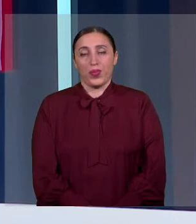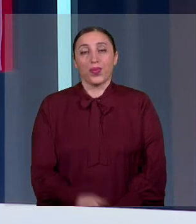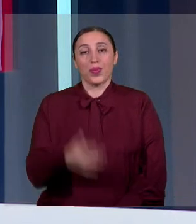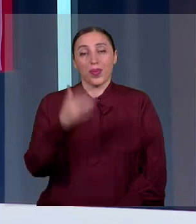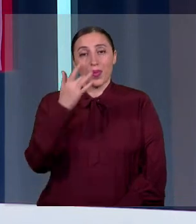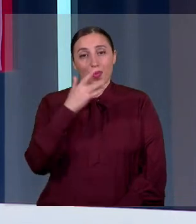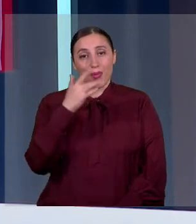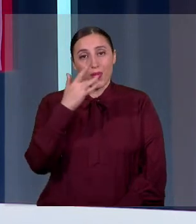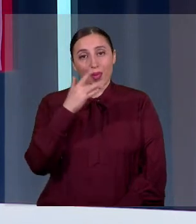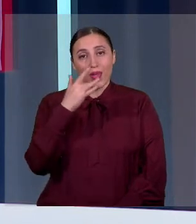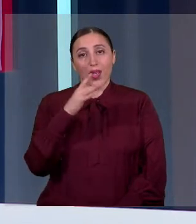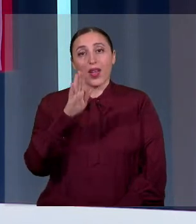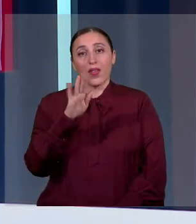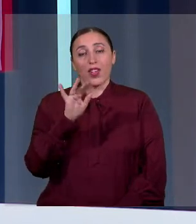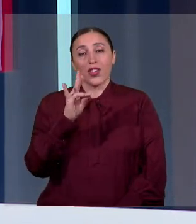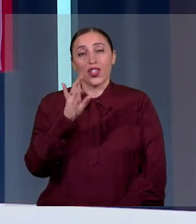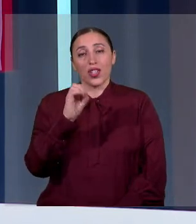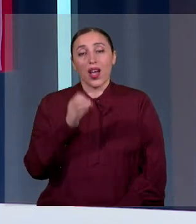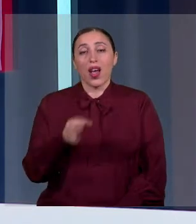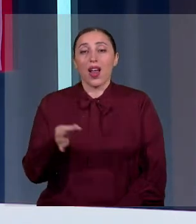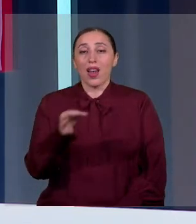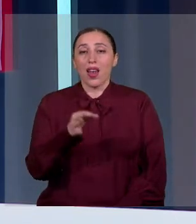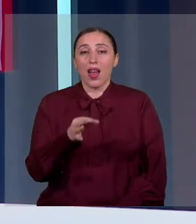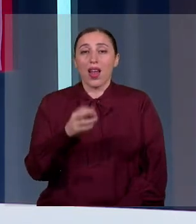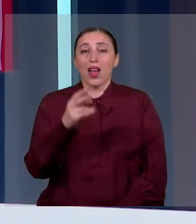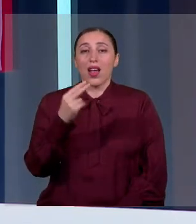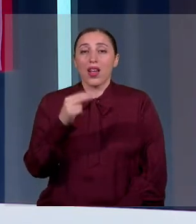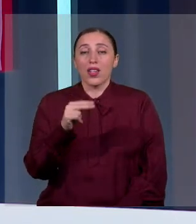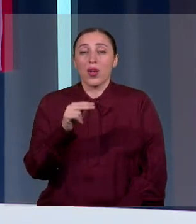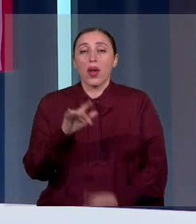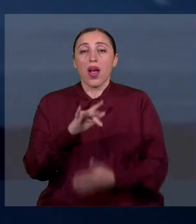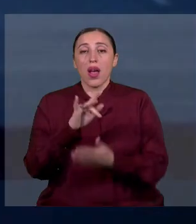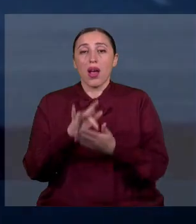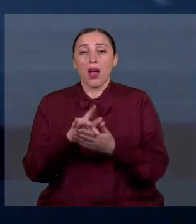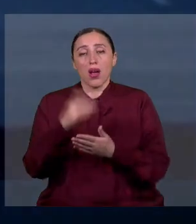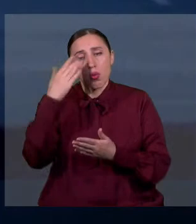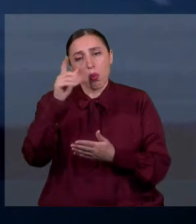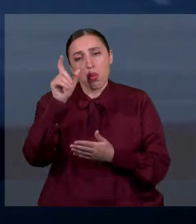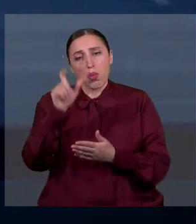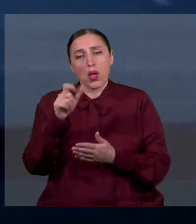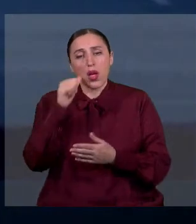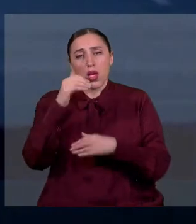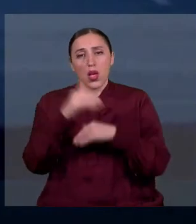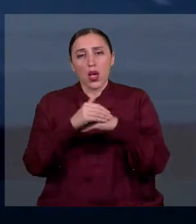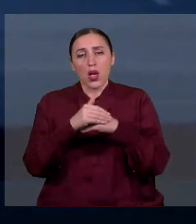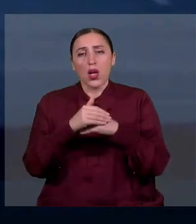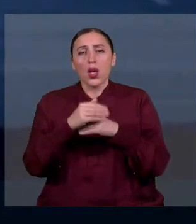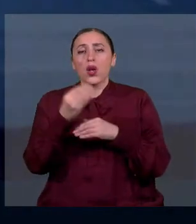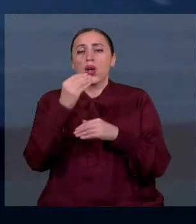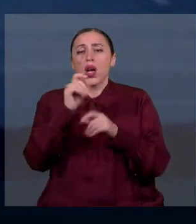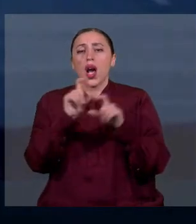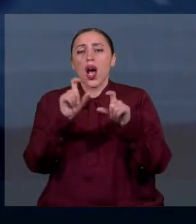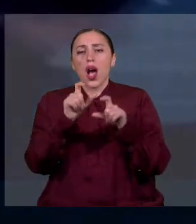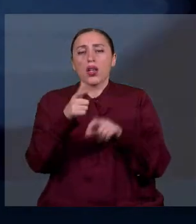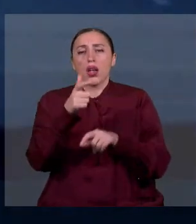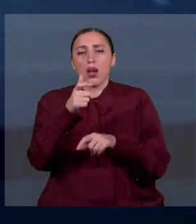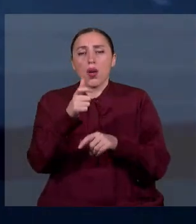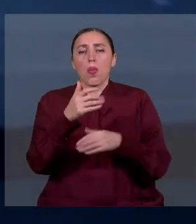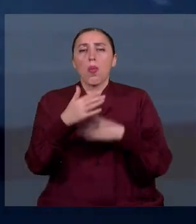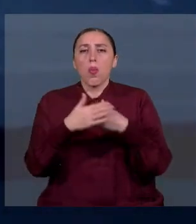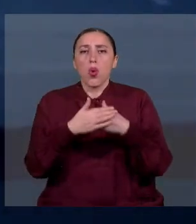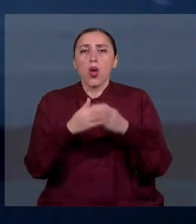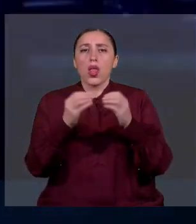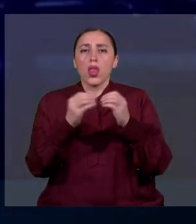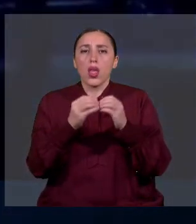Միացյալ Նահանգների Վիրջինիա նահանգի Չեսափիկ քաղաքում անհայտանցը երեք երեկոյան կրակ է բացել Walmart խանութում։ Զոհվել են մոտ